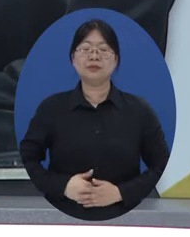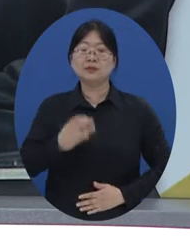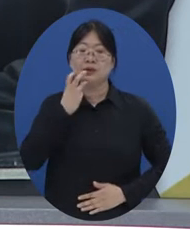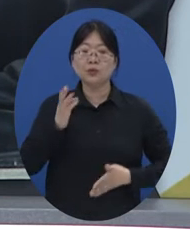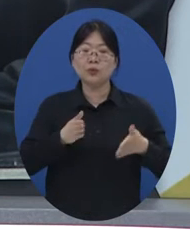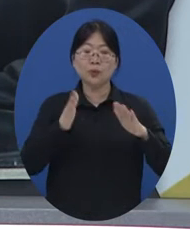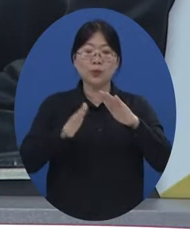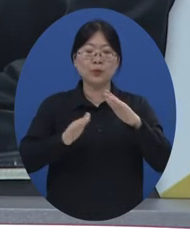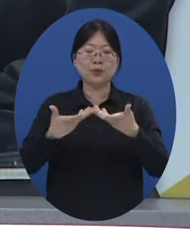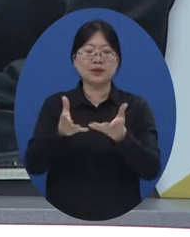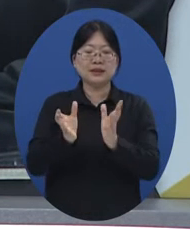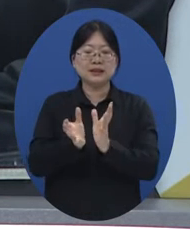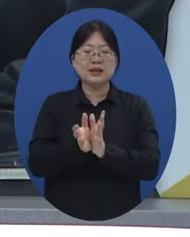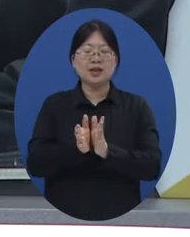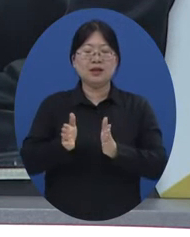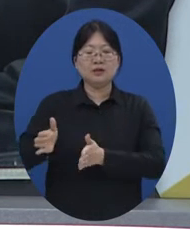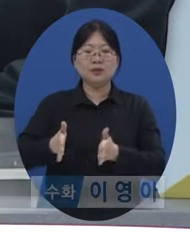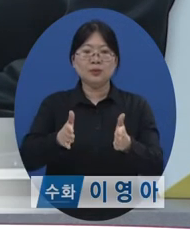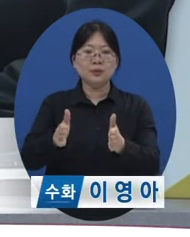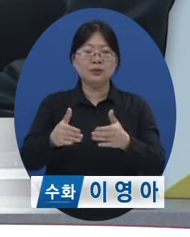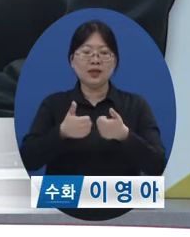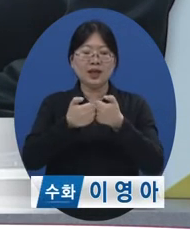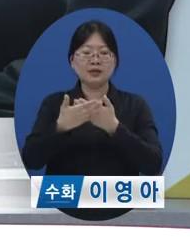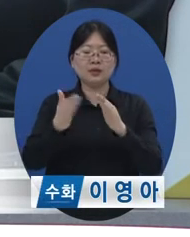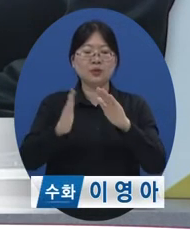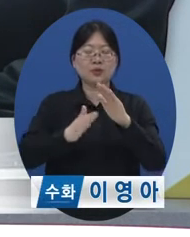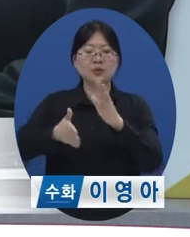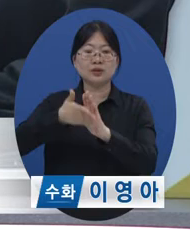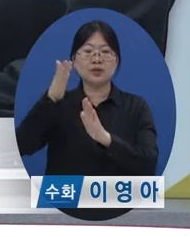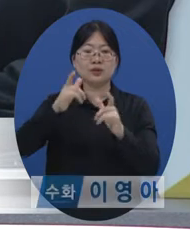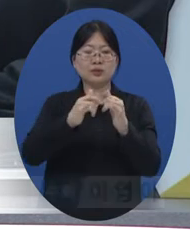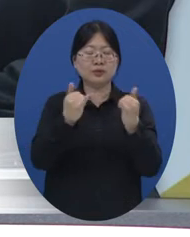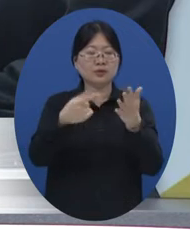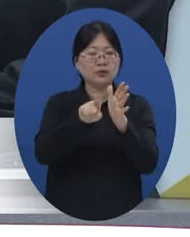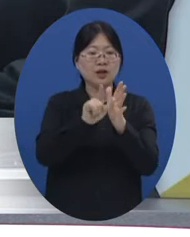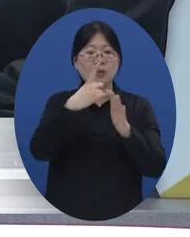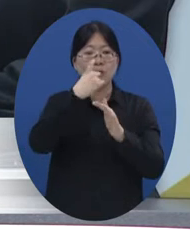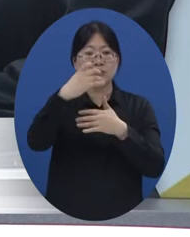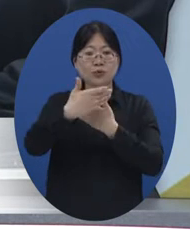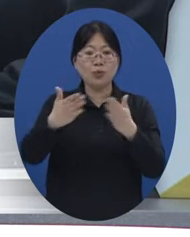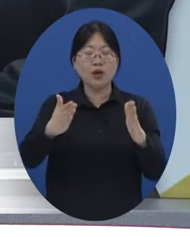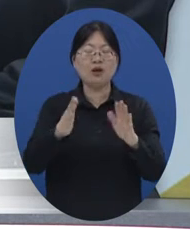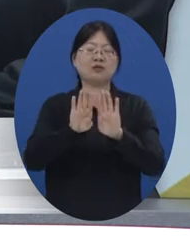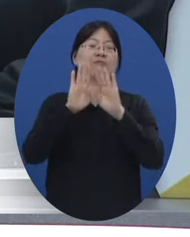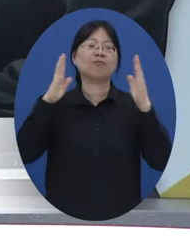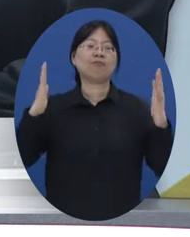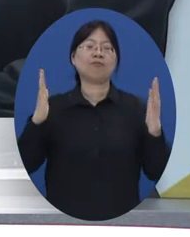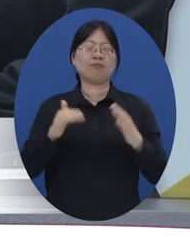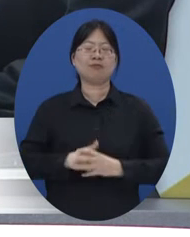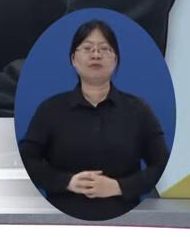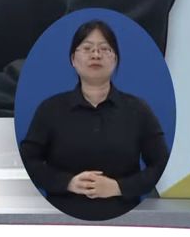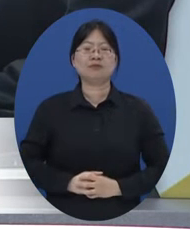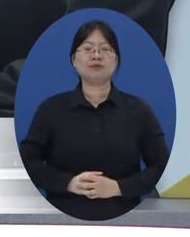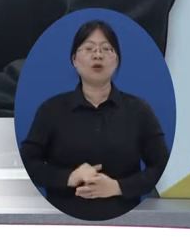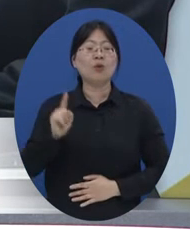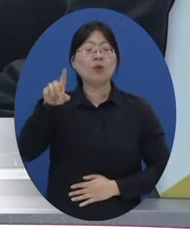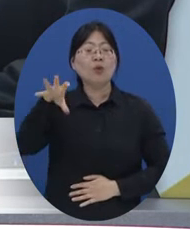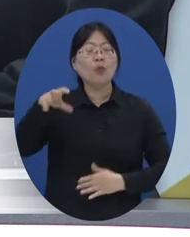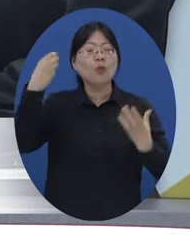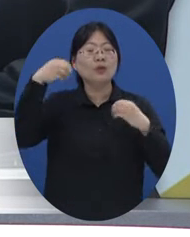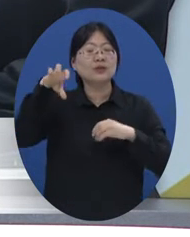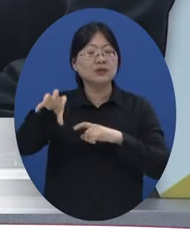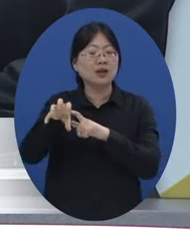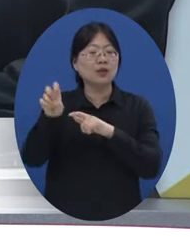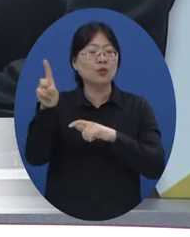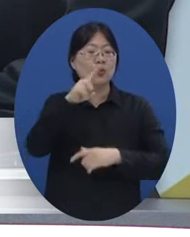경우 공공기관 로비나 강당 회의실 등의 공공시설이 곳 도민들을 위한 멋진 공간으로 활짝 열립니다 어떤 곳은 공연장으로